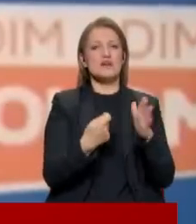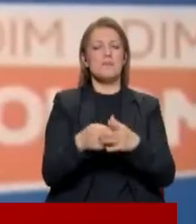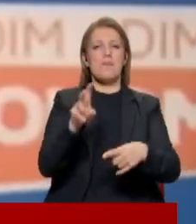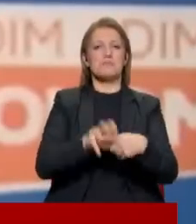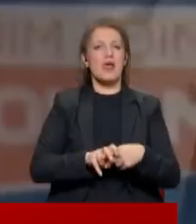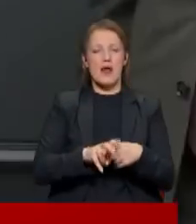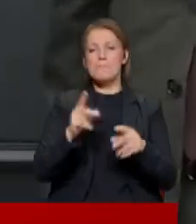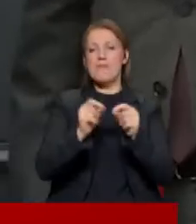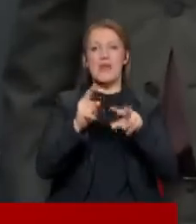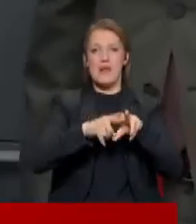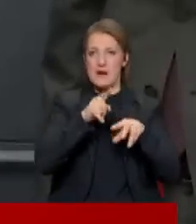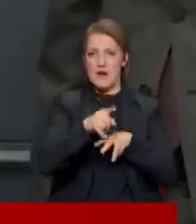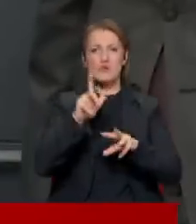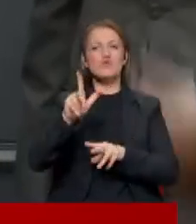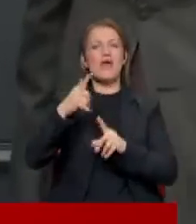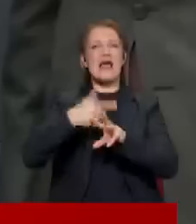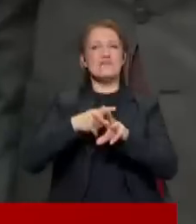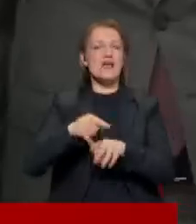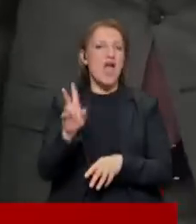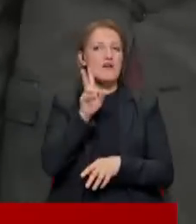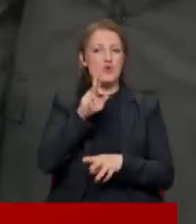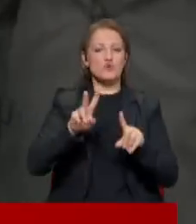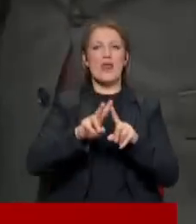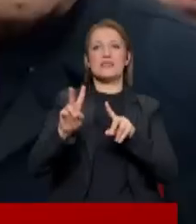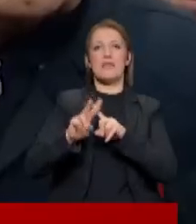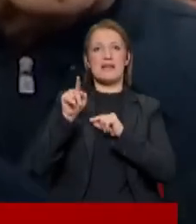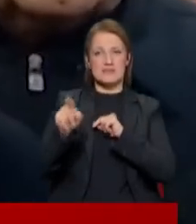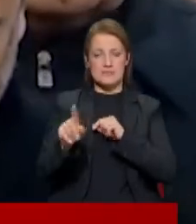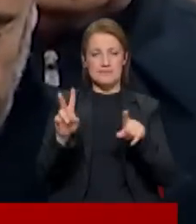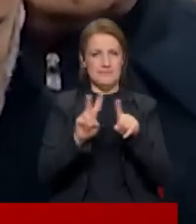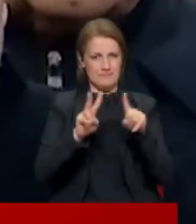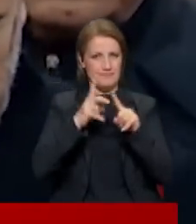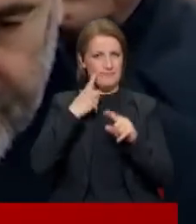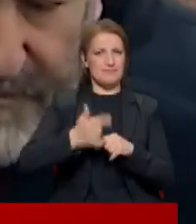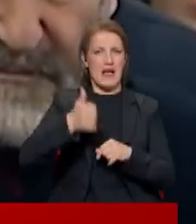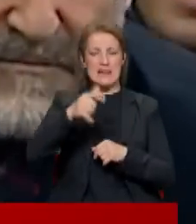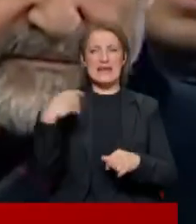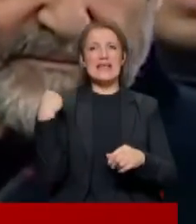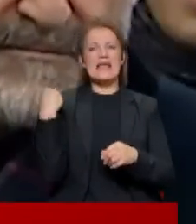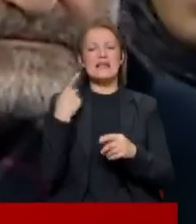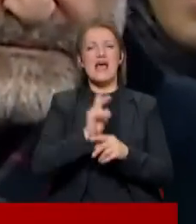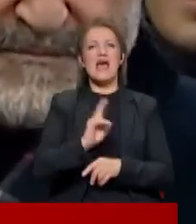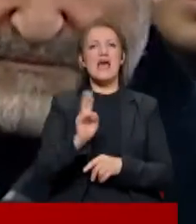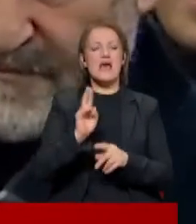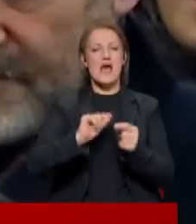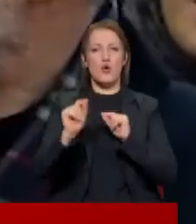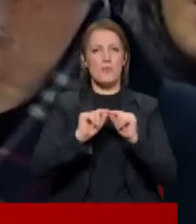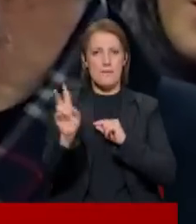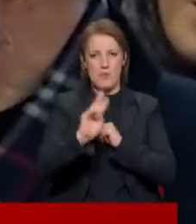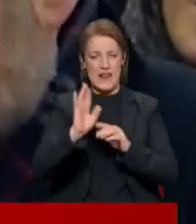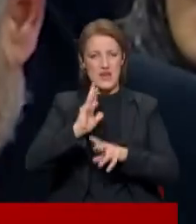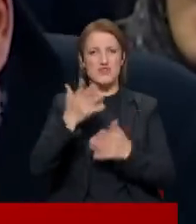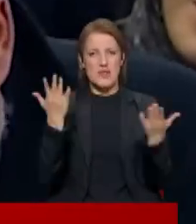Berat Albayrak Lütfi Elvan ve en sonunda Nurettin nebatı nebati bakanla yeni ekonomi modeline geçildi ama yine